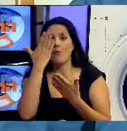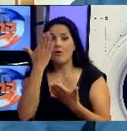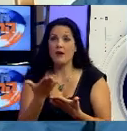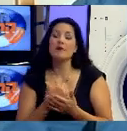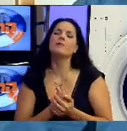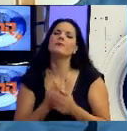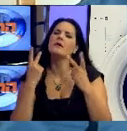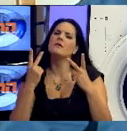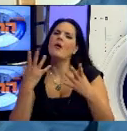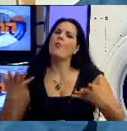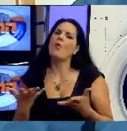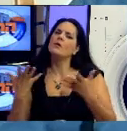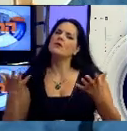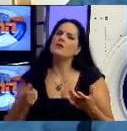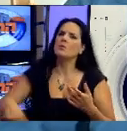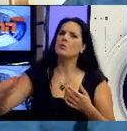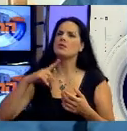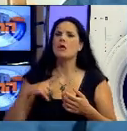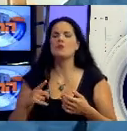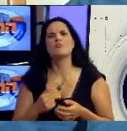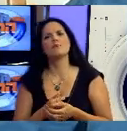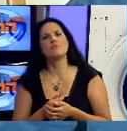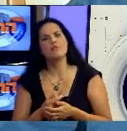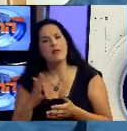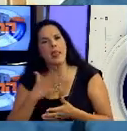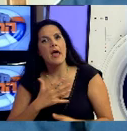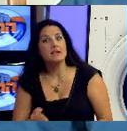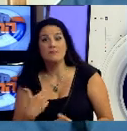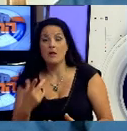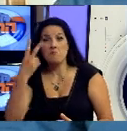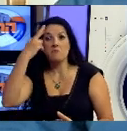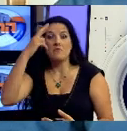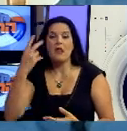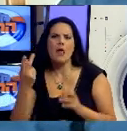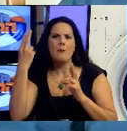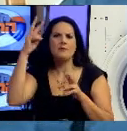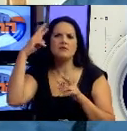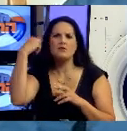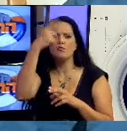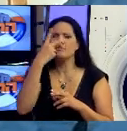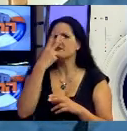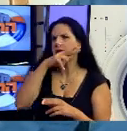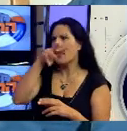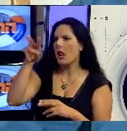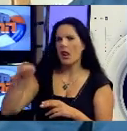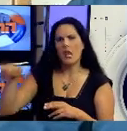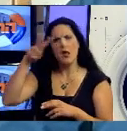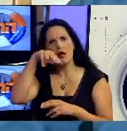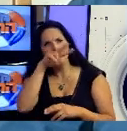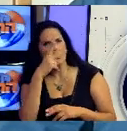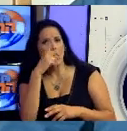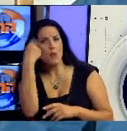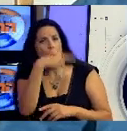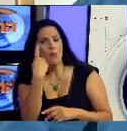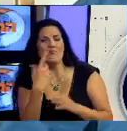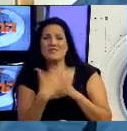אומרת לנו ומעודד אותנו להעיז, אם אין לנו השראה להמציא דמויות, ניתן להתבונן סביב, לראות דמויות, ובסופו של דבר